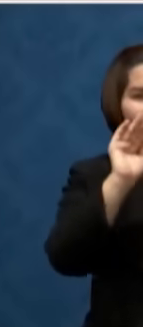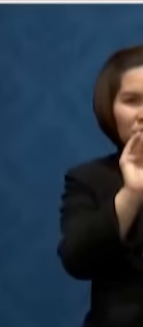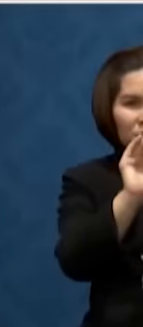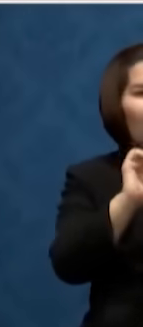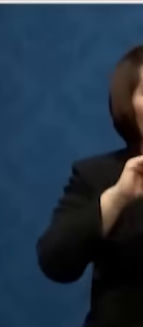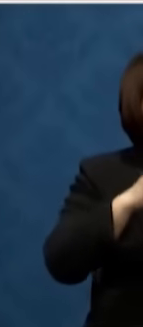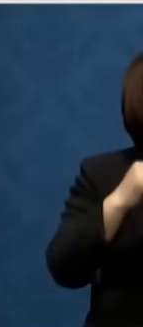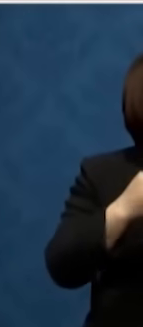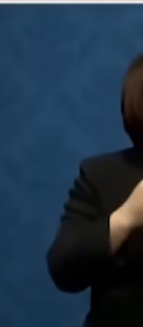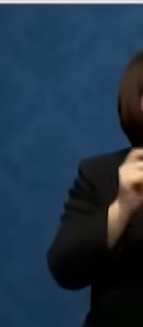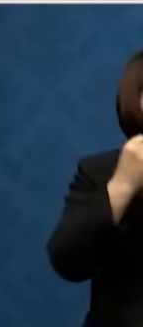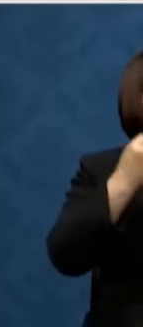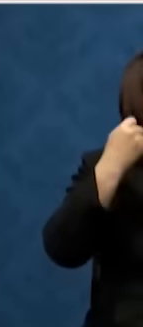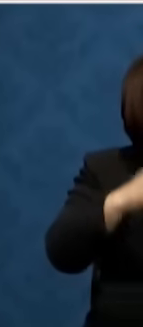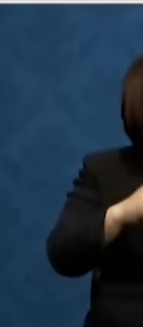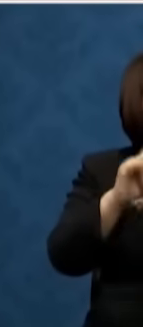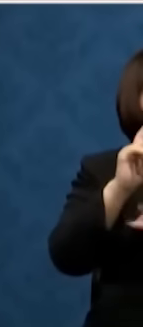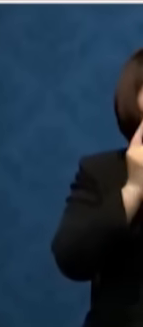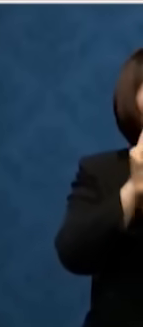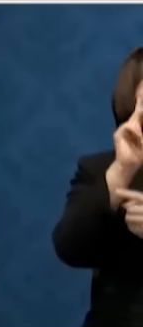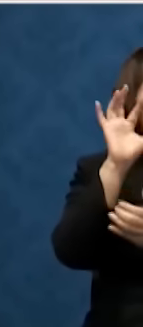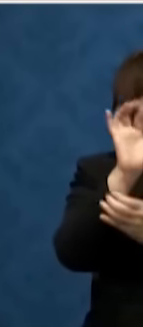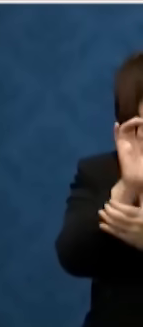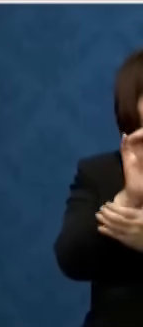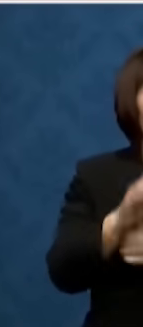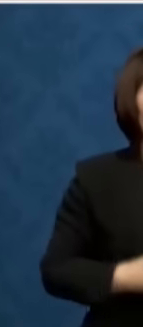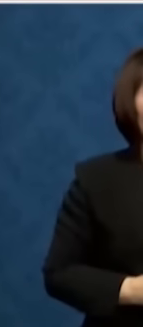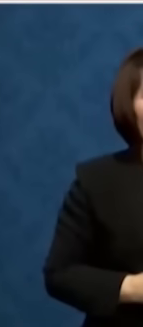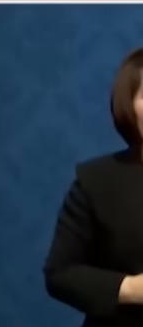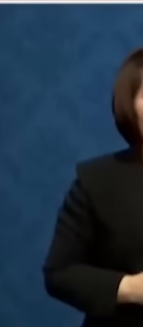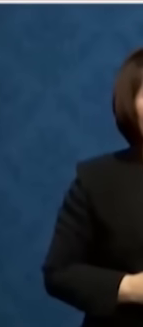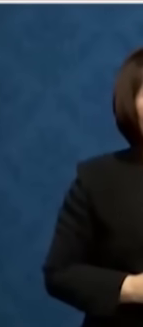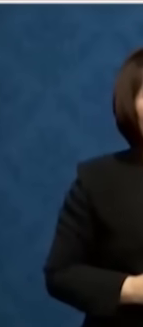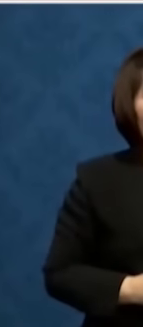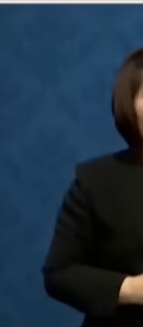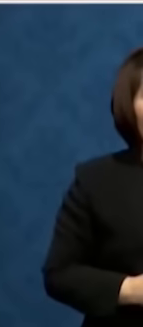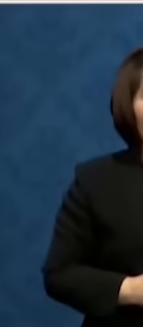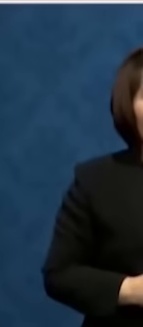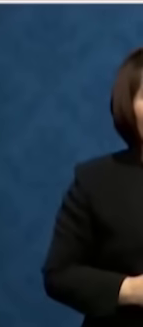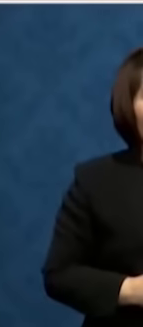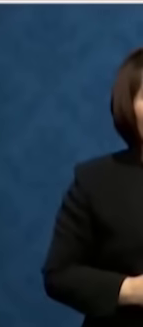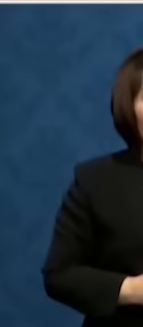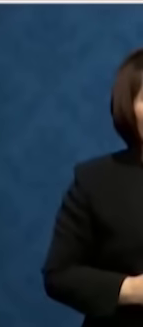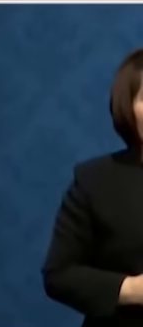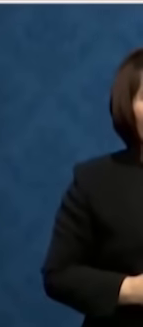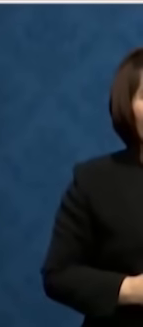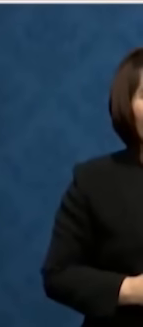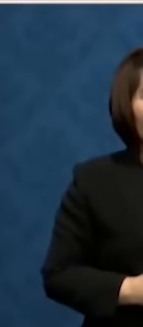ำลังทำผิดข้อบังคับนะครับของที่รังสิมันโรมอภิปราย